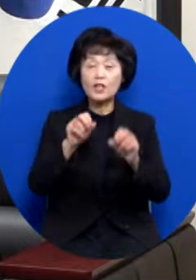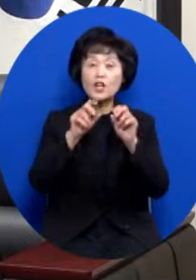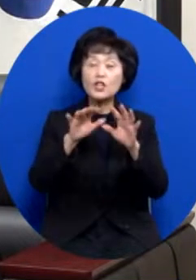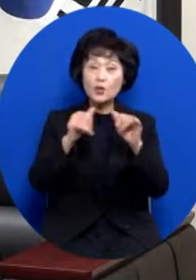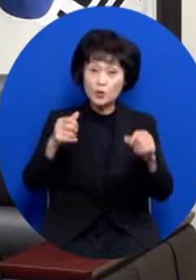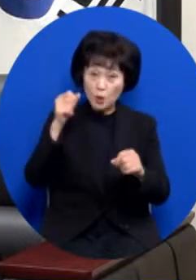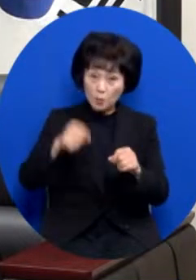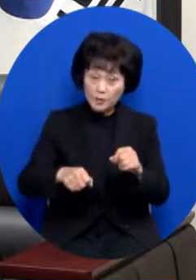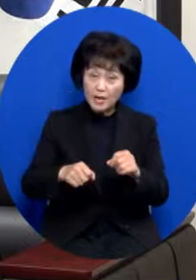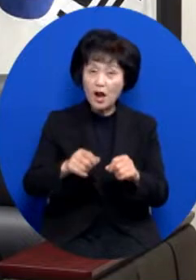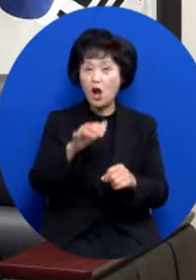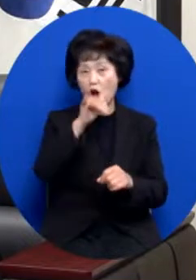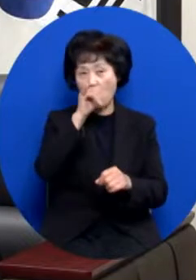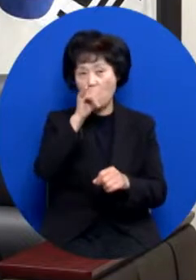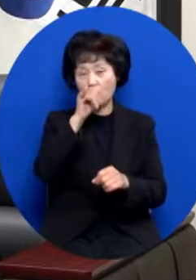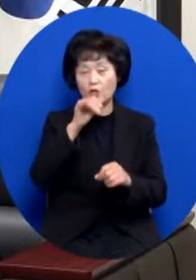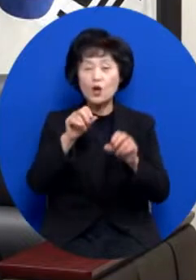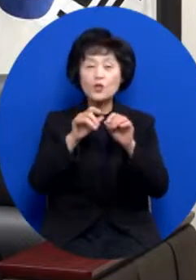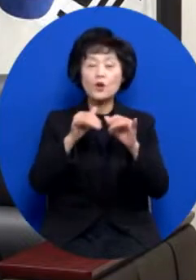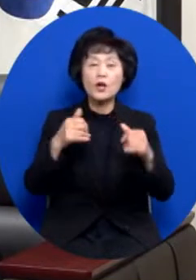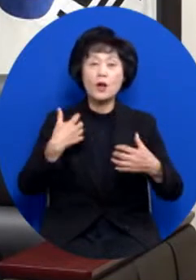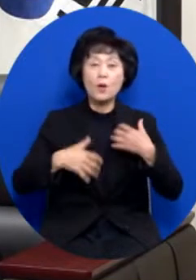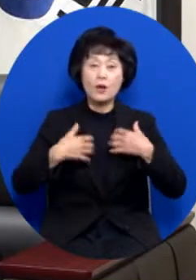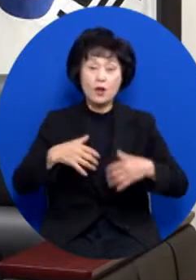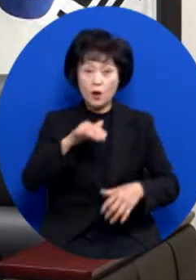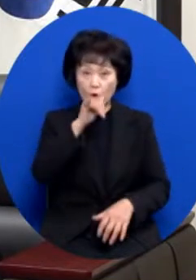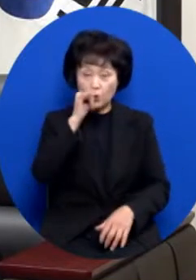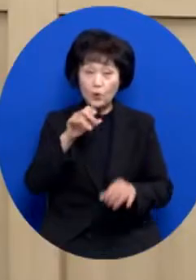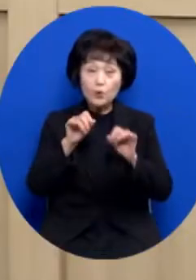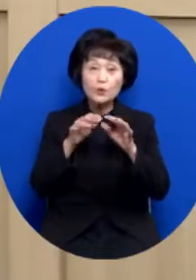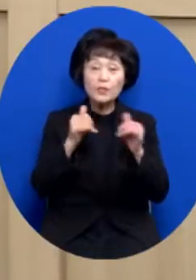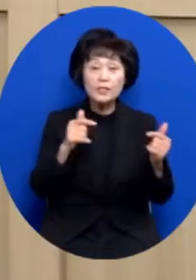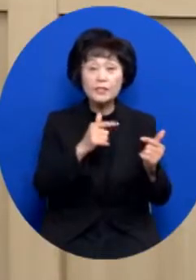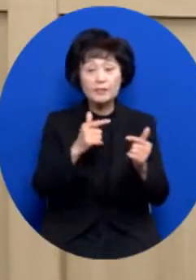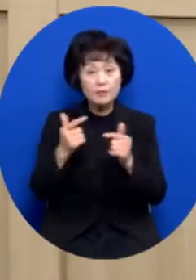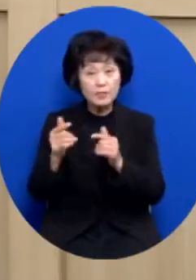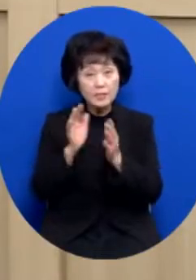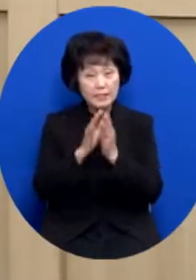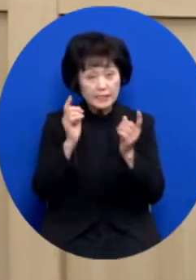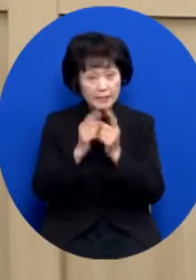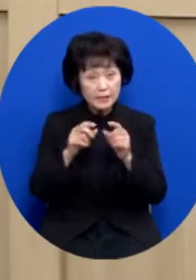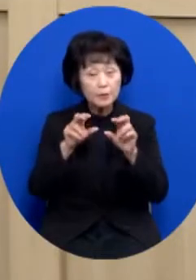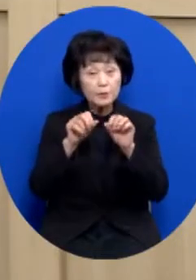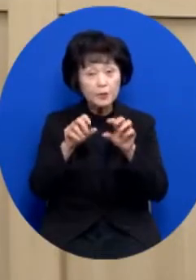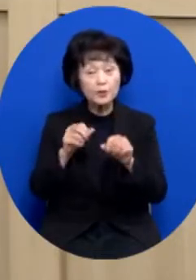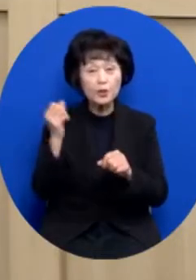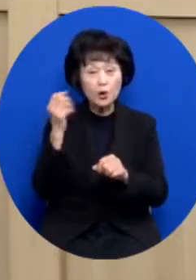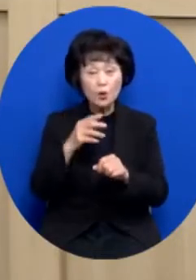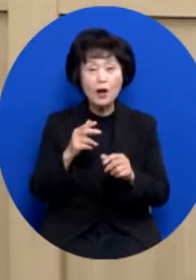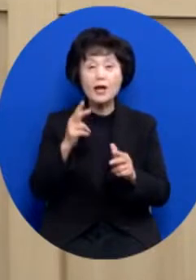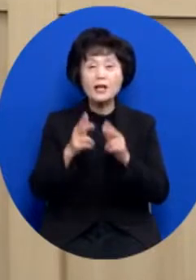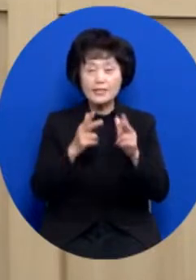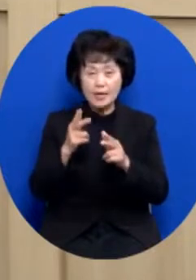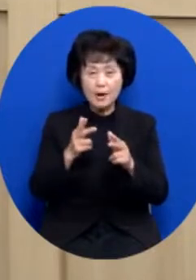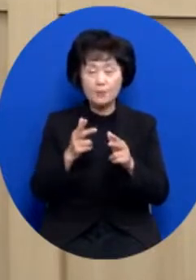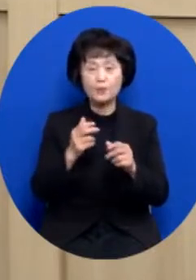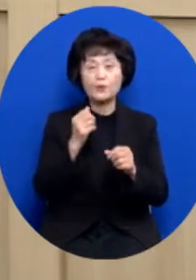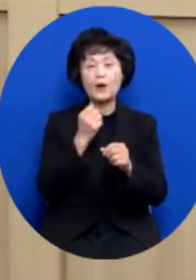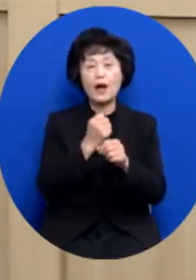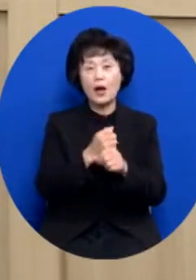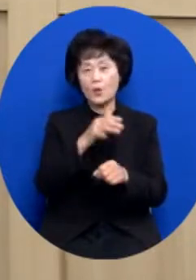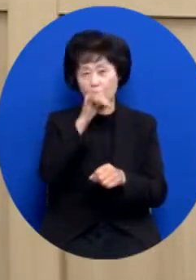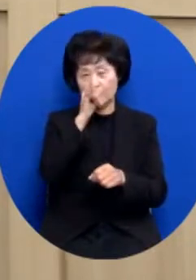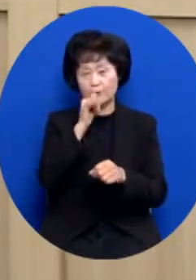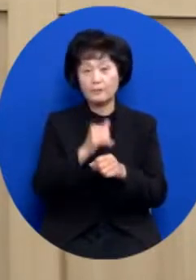비자가 따로 있을 정도로 내 선교사를 환영하고 있고 또 선교사님들이 직접적인 선교와 또 NGO 활동도 함께 병행을 하고